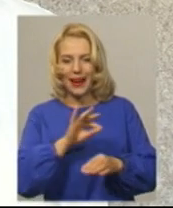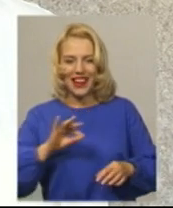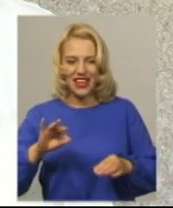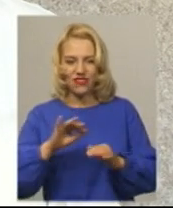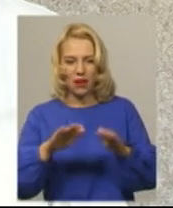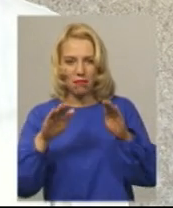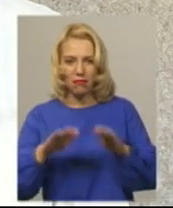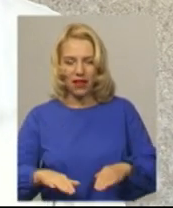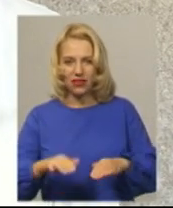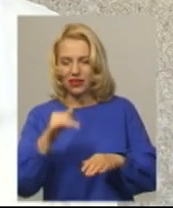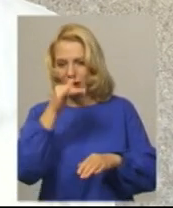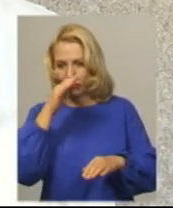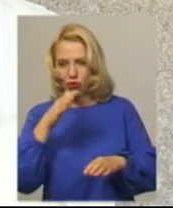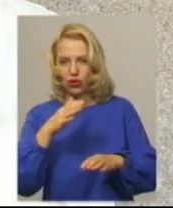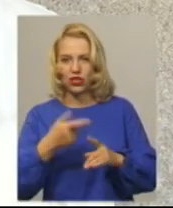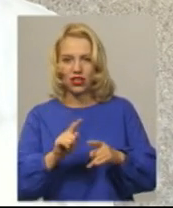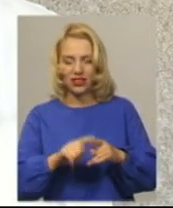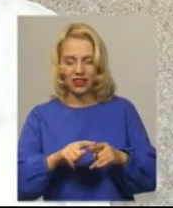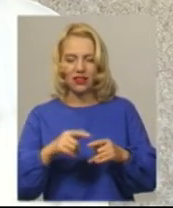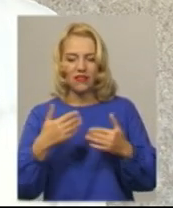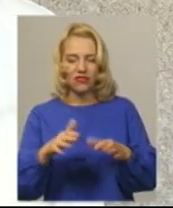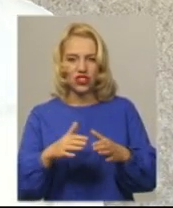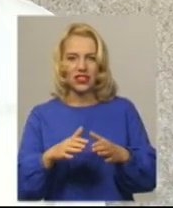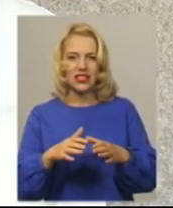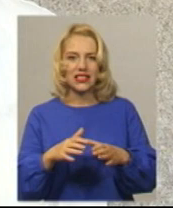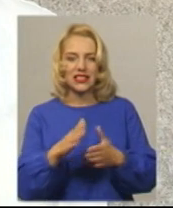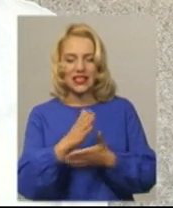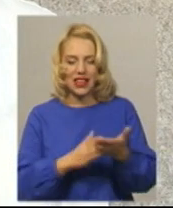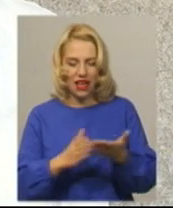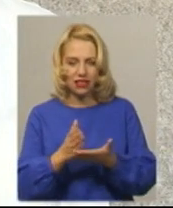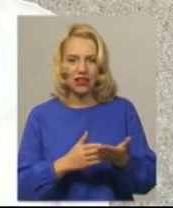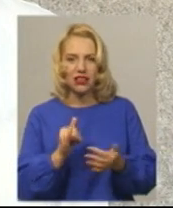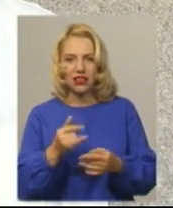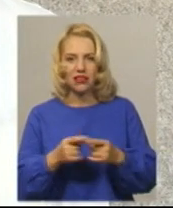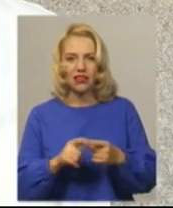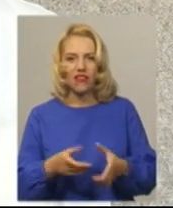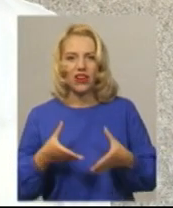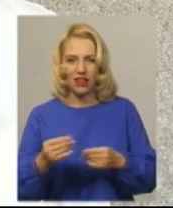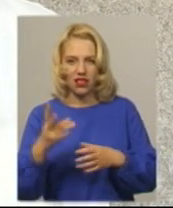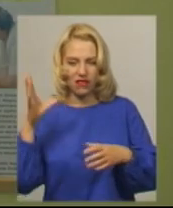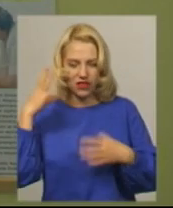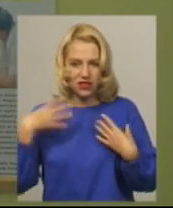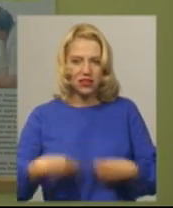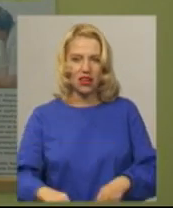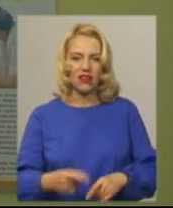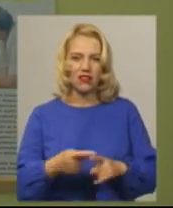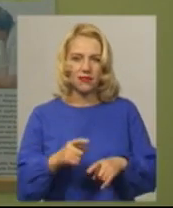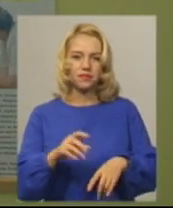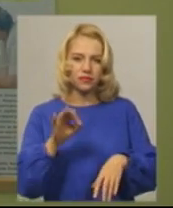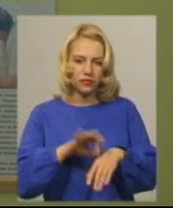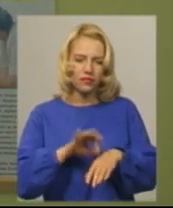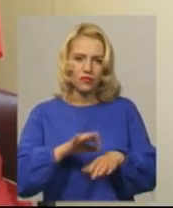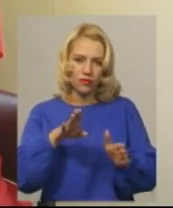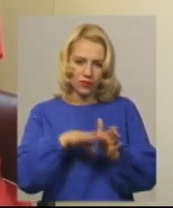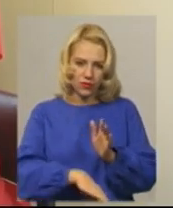зняти, і вона діє на всі органи і системи, і тоді вже це малоефективний препарат. Джерелом інфекції